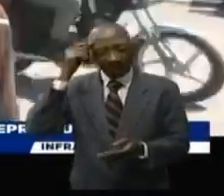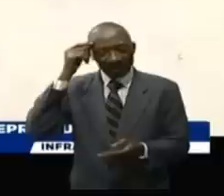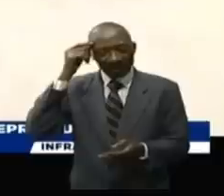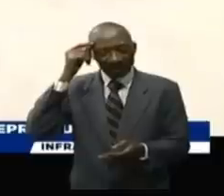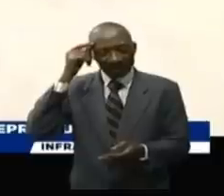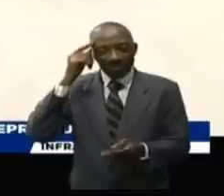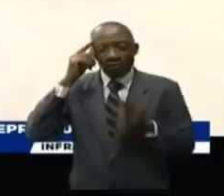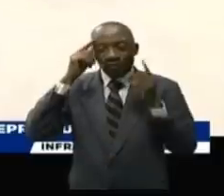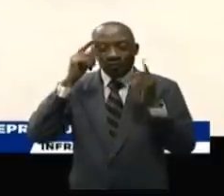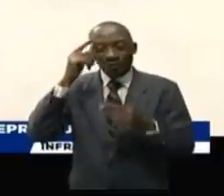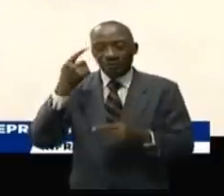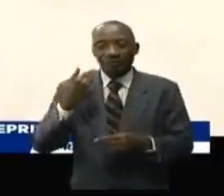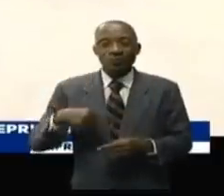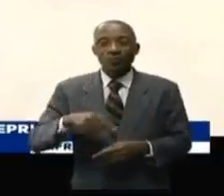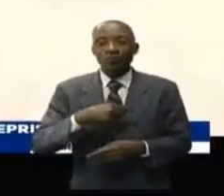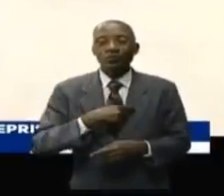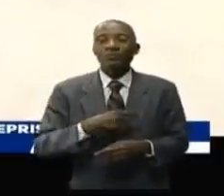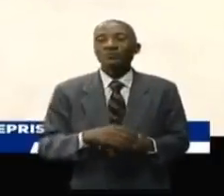librement.